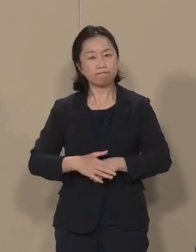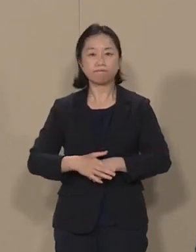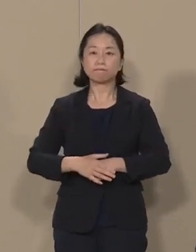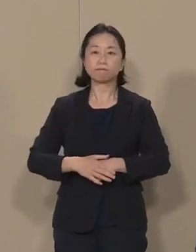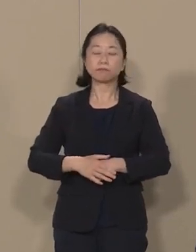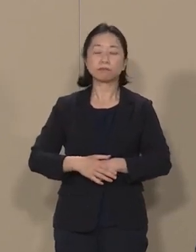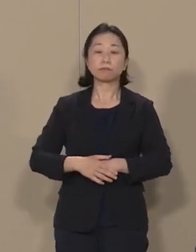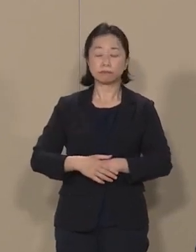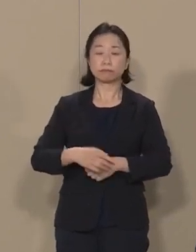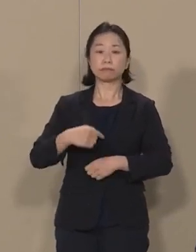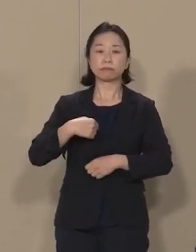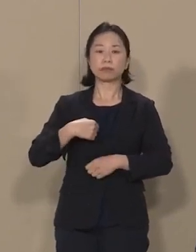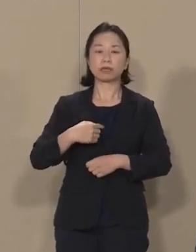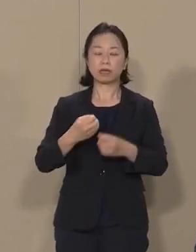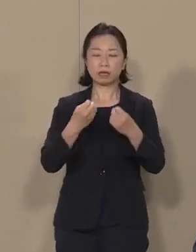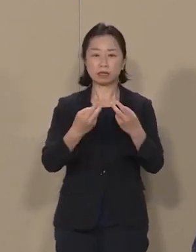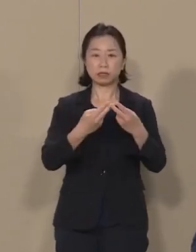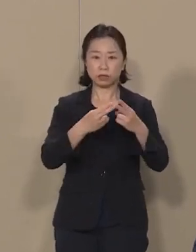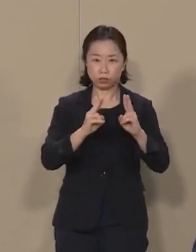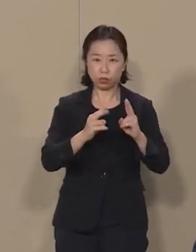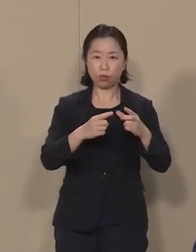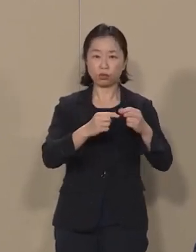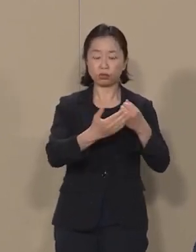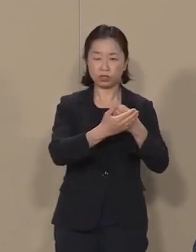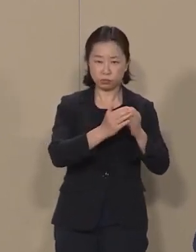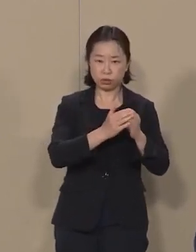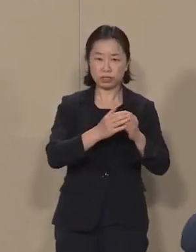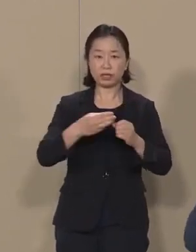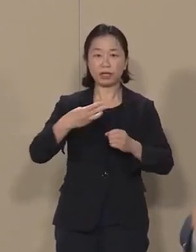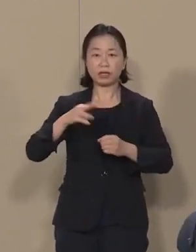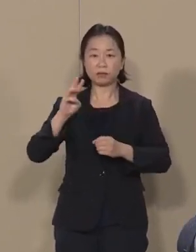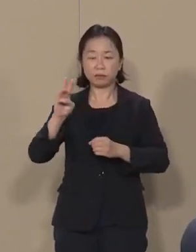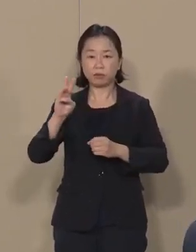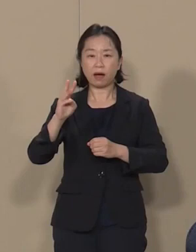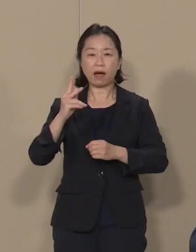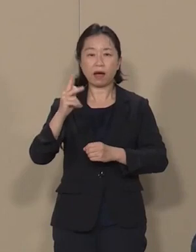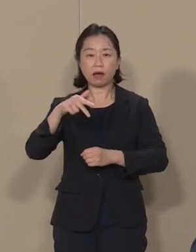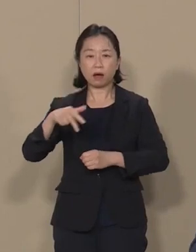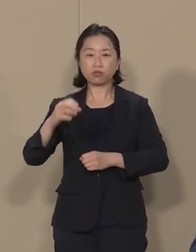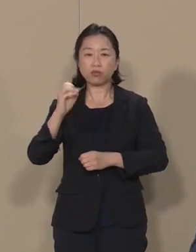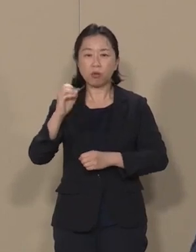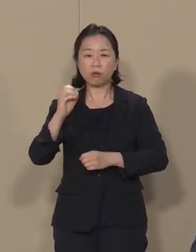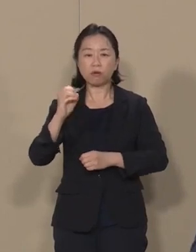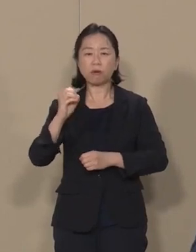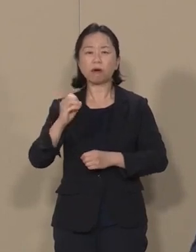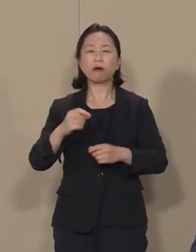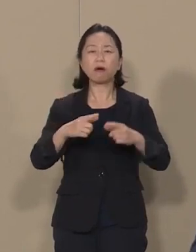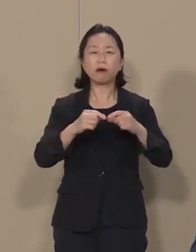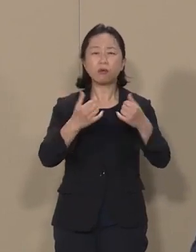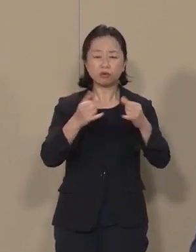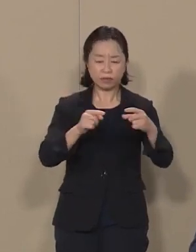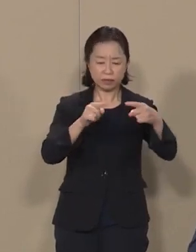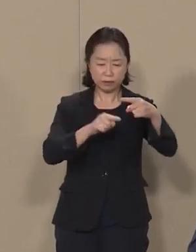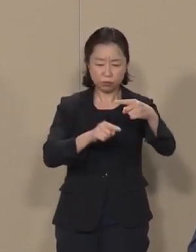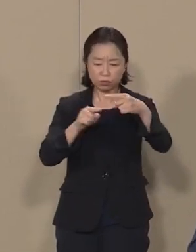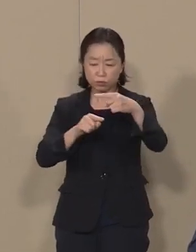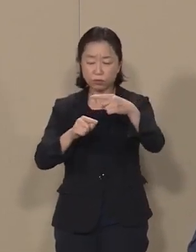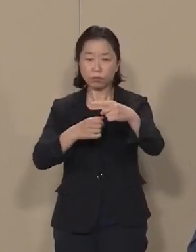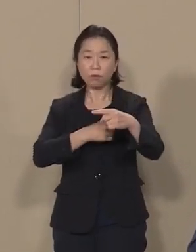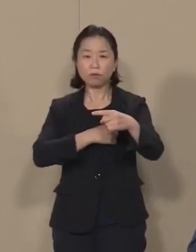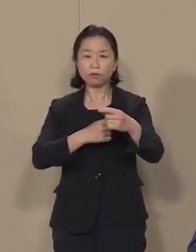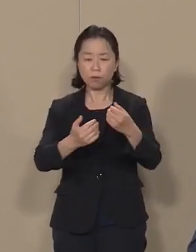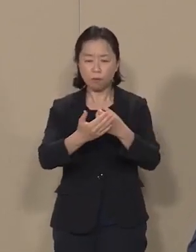そして私3若造は本当に国民のお一人お一人の命を守るためなら